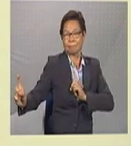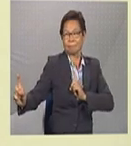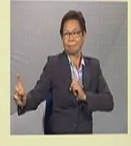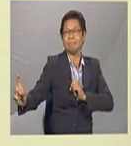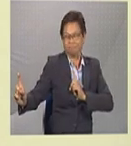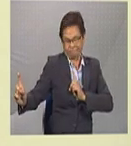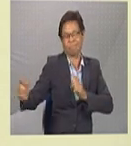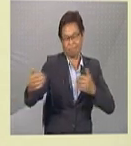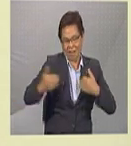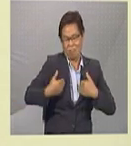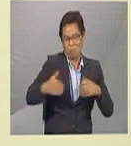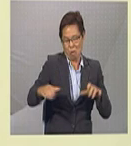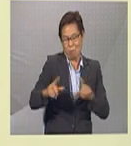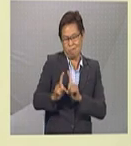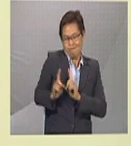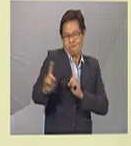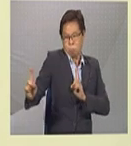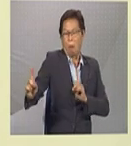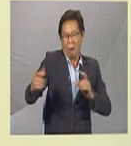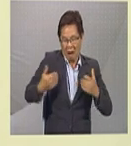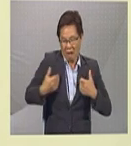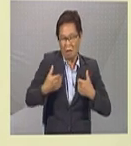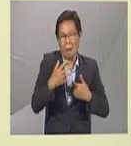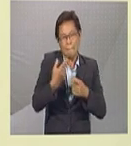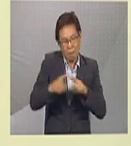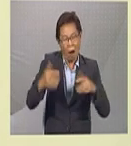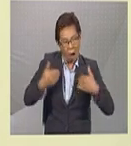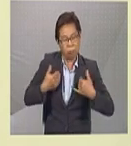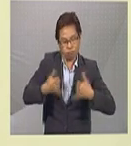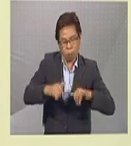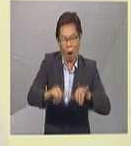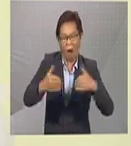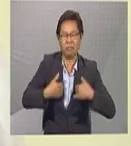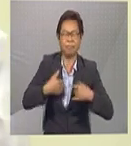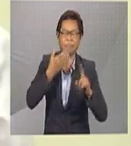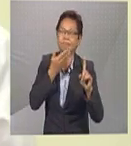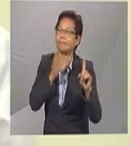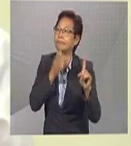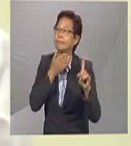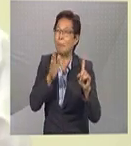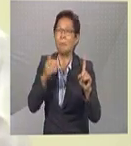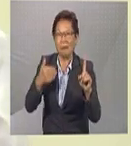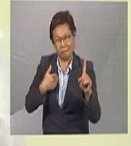sosial dilakukan, tetapi masih ada lagi yang engkar dan sebagainya.